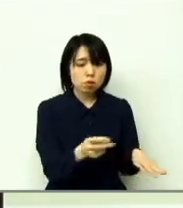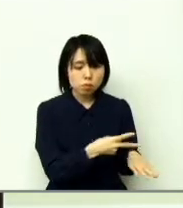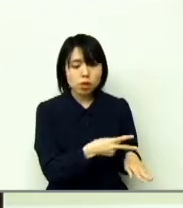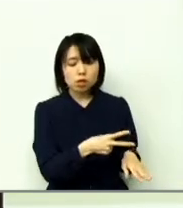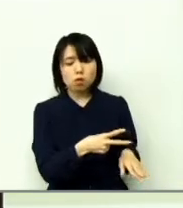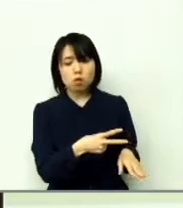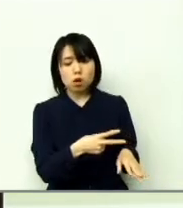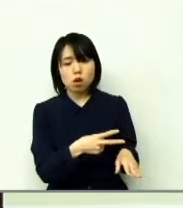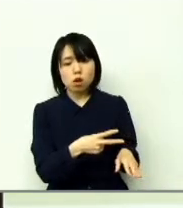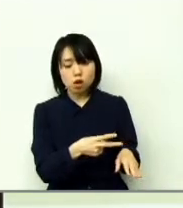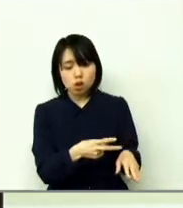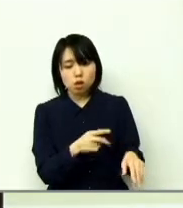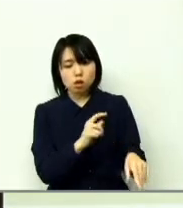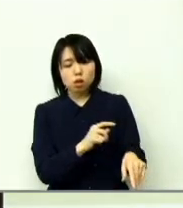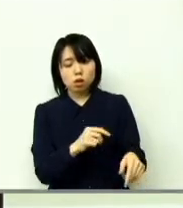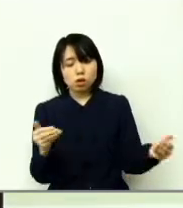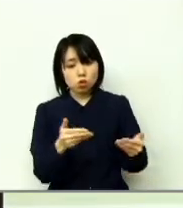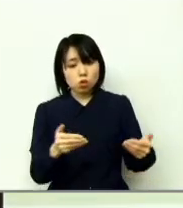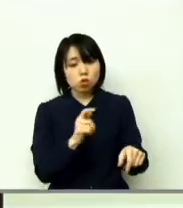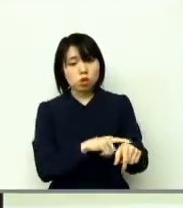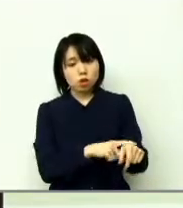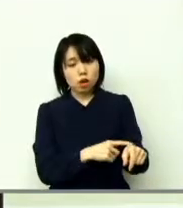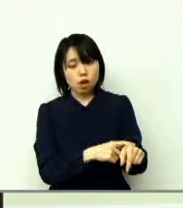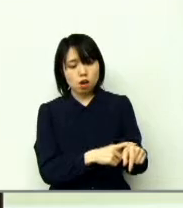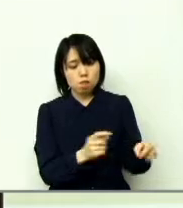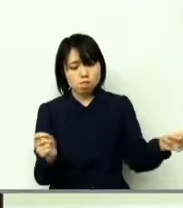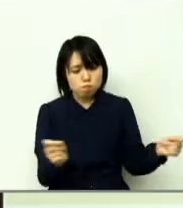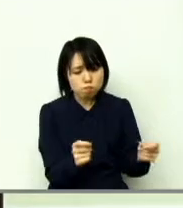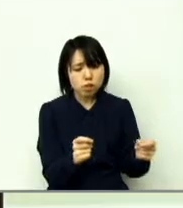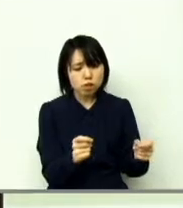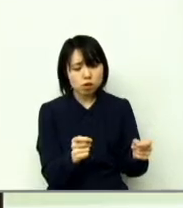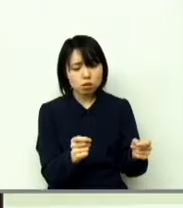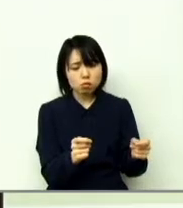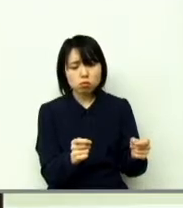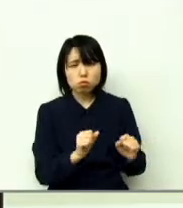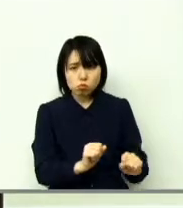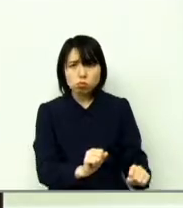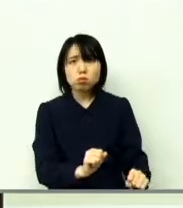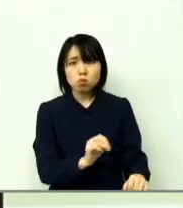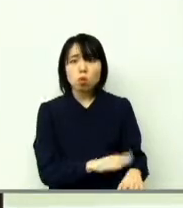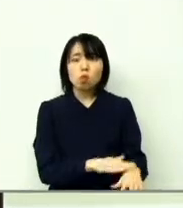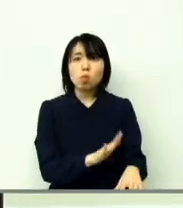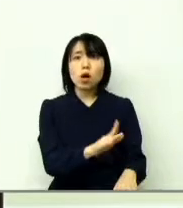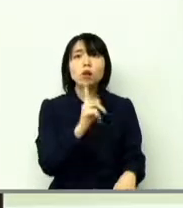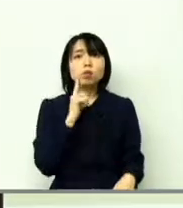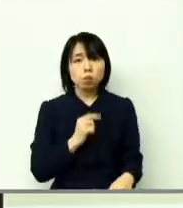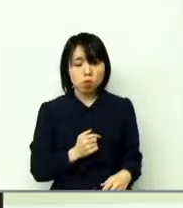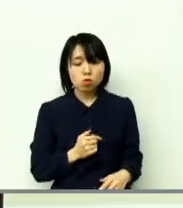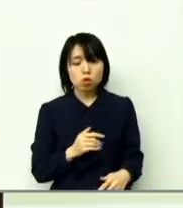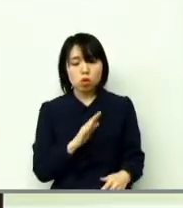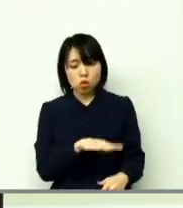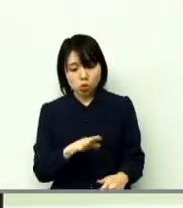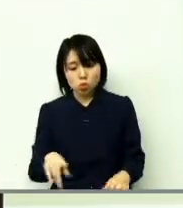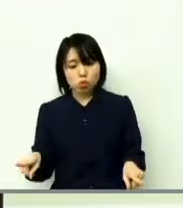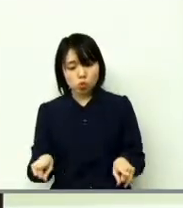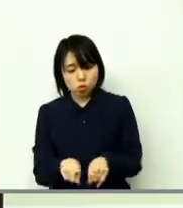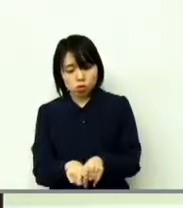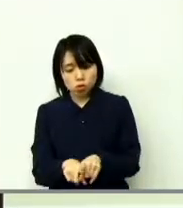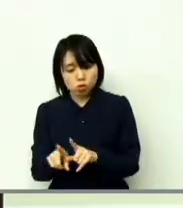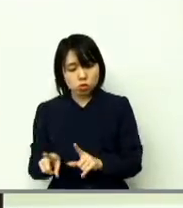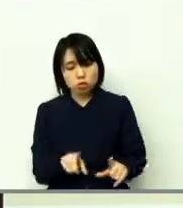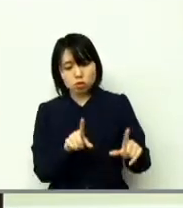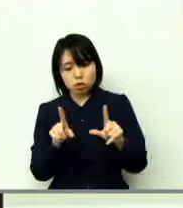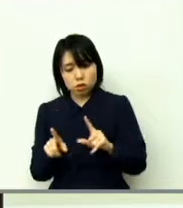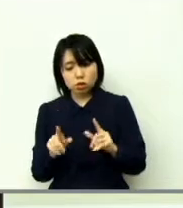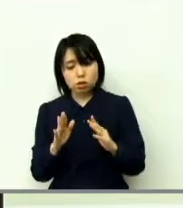方もありますので、そういった取り方をして子どもたちとの接点の時間を長くするという